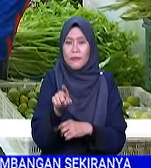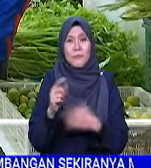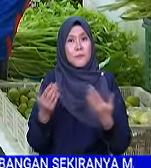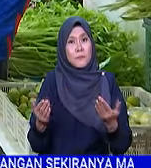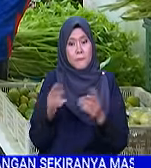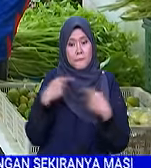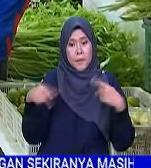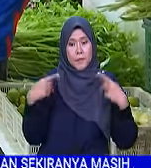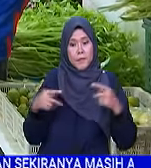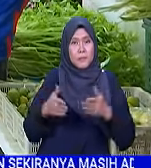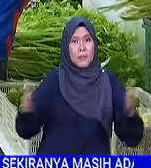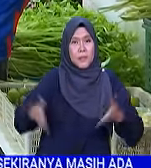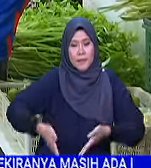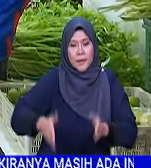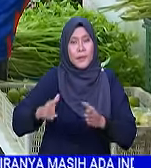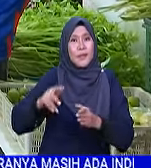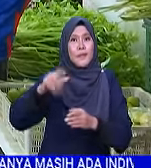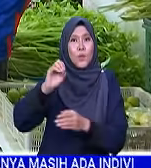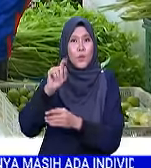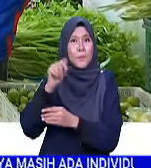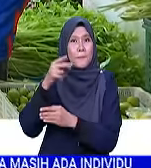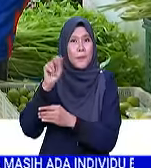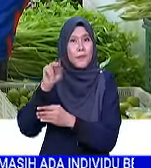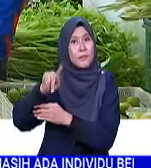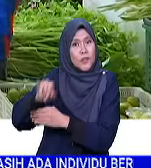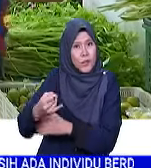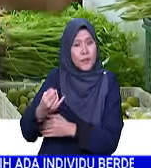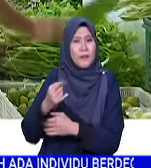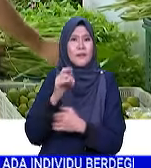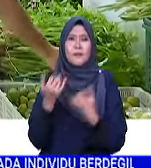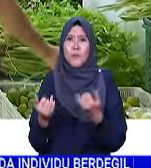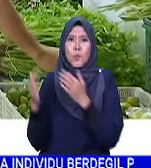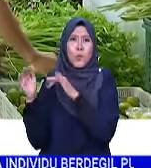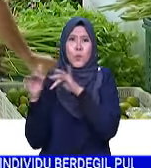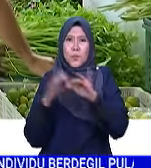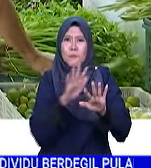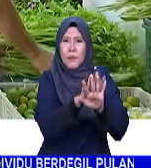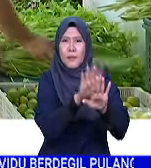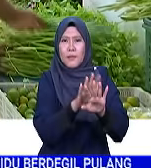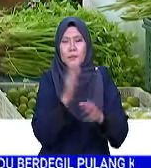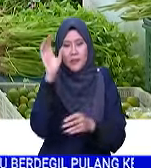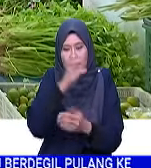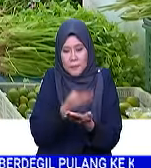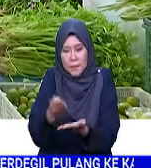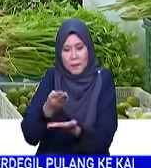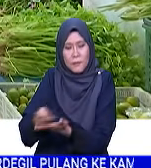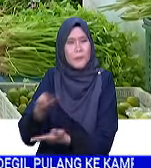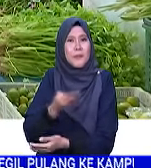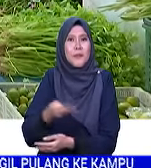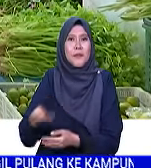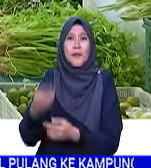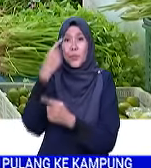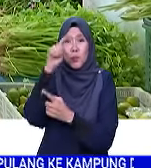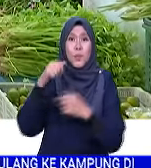Adakah pasar besar Jalan Osman Petaling Jaya ini masih menjadi pilihan warga kota bersesak mencari barang keperluan